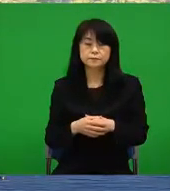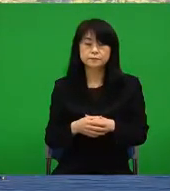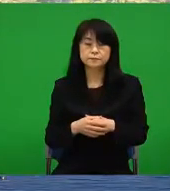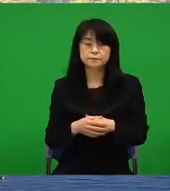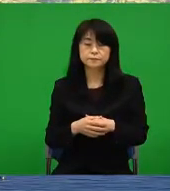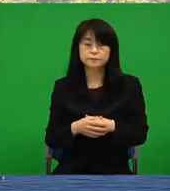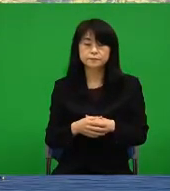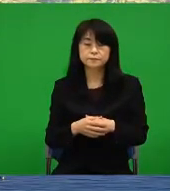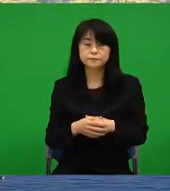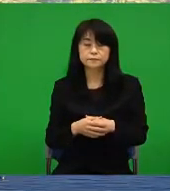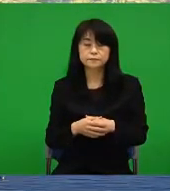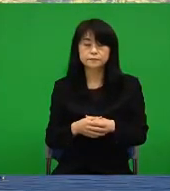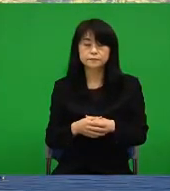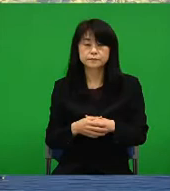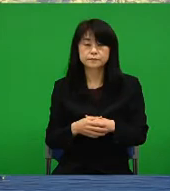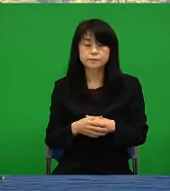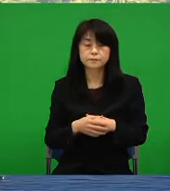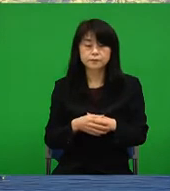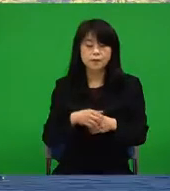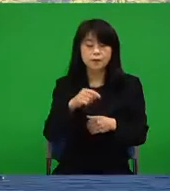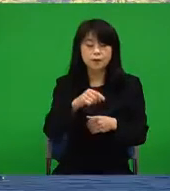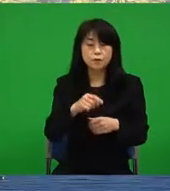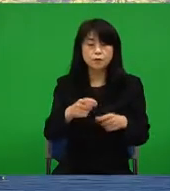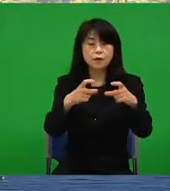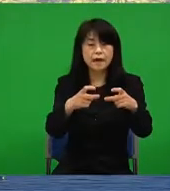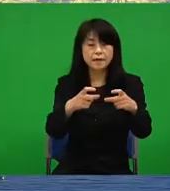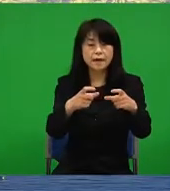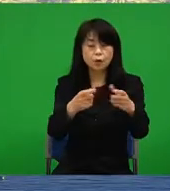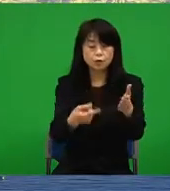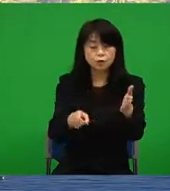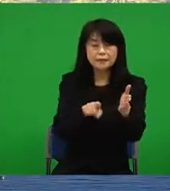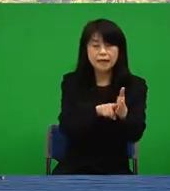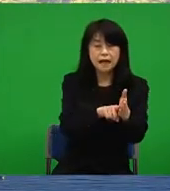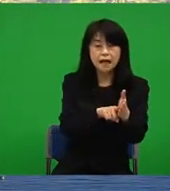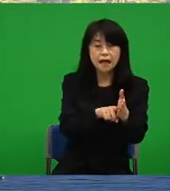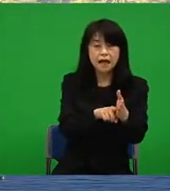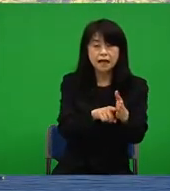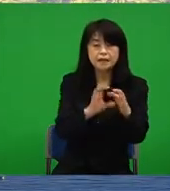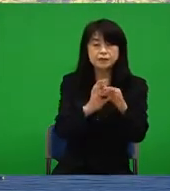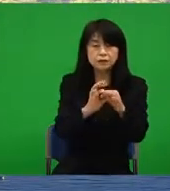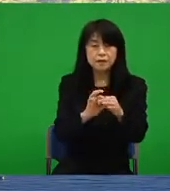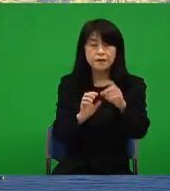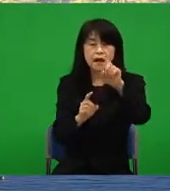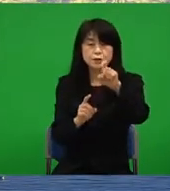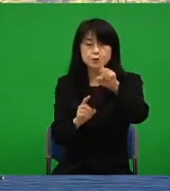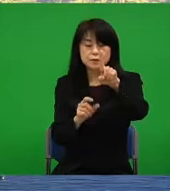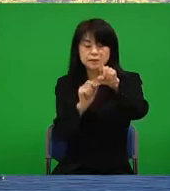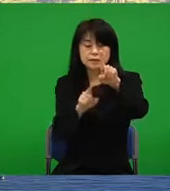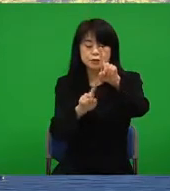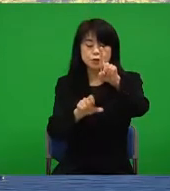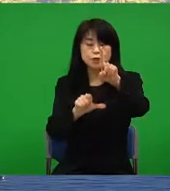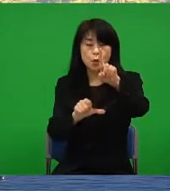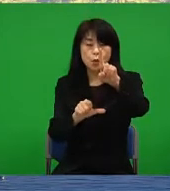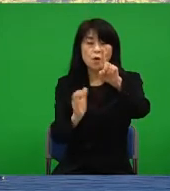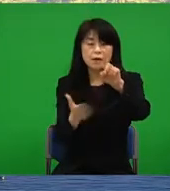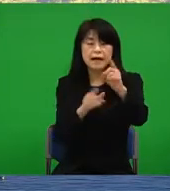この子育て応援券への追加については今月の15日から